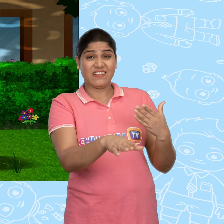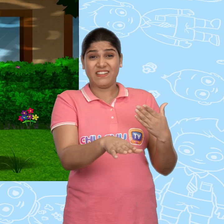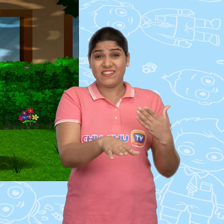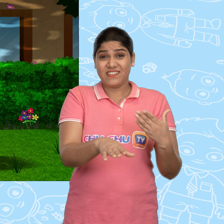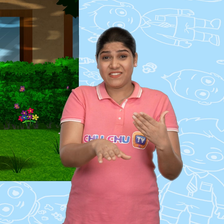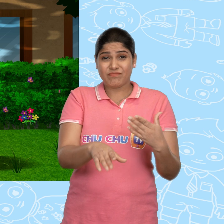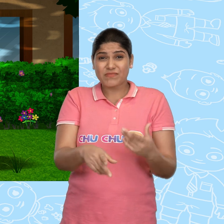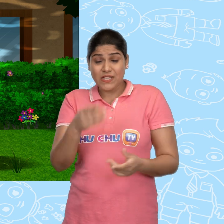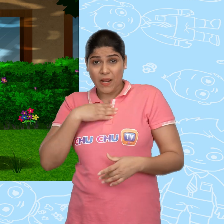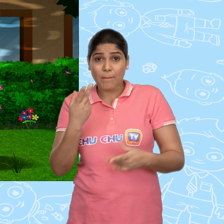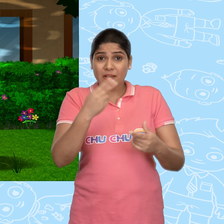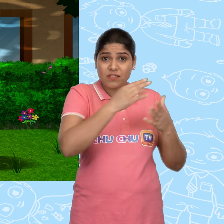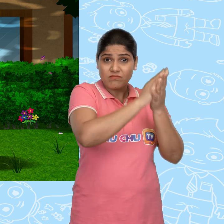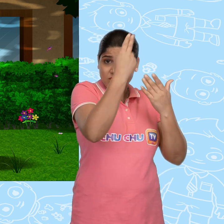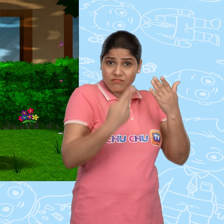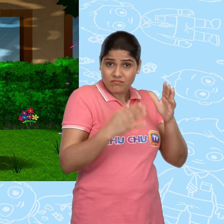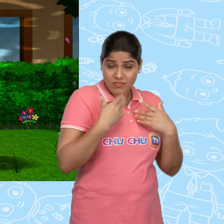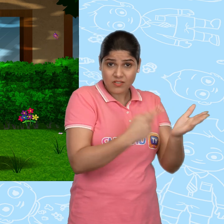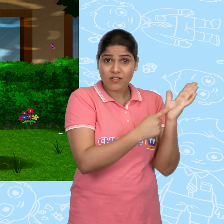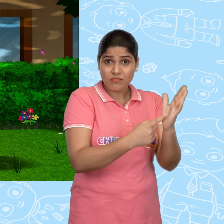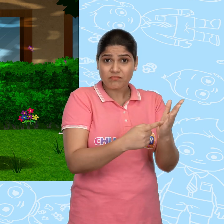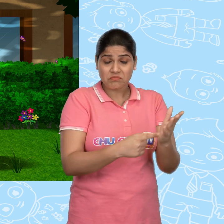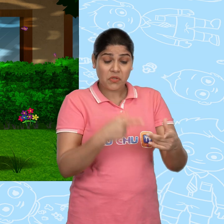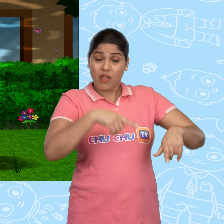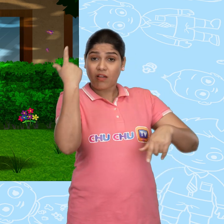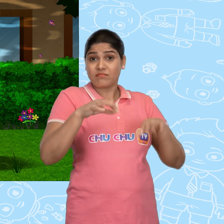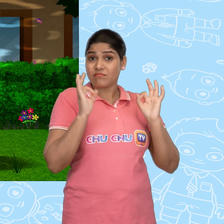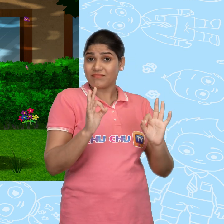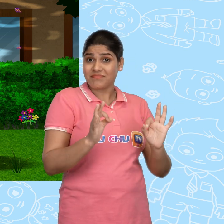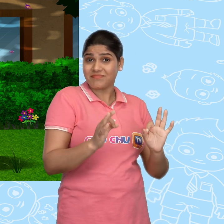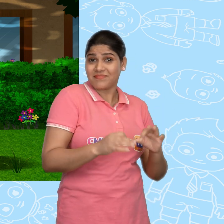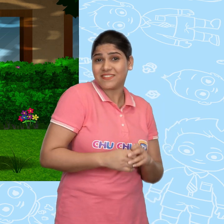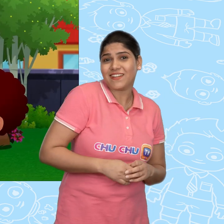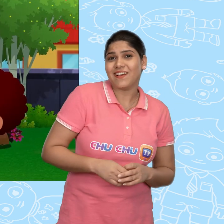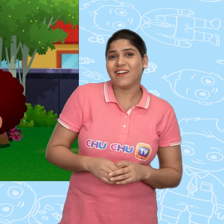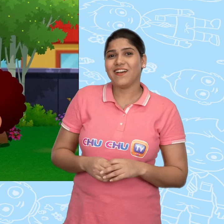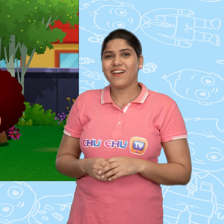है। जरा मेरी ड्राइंग देखो, क्यों है ना ये शानदार।